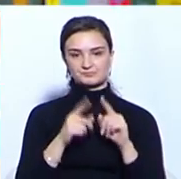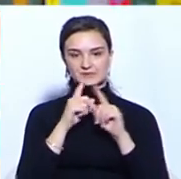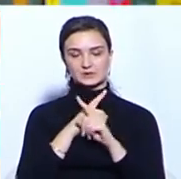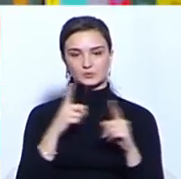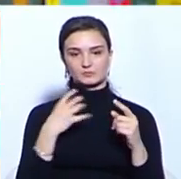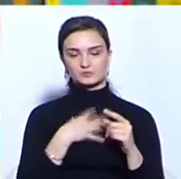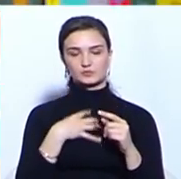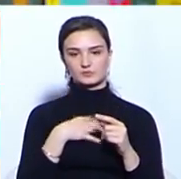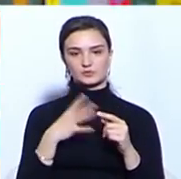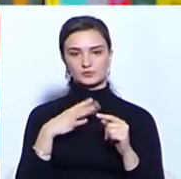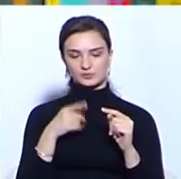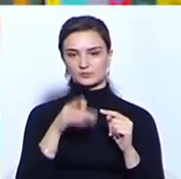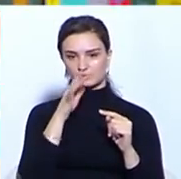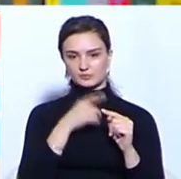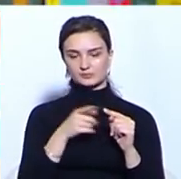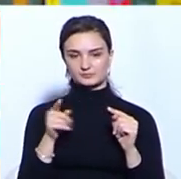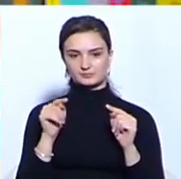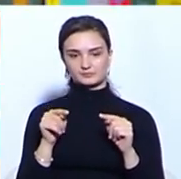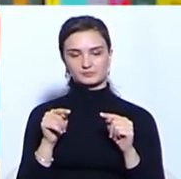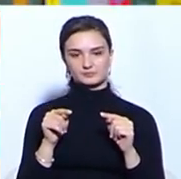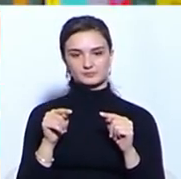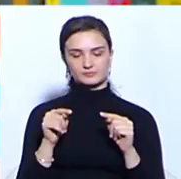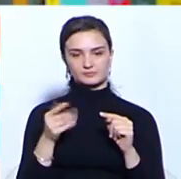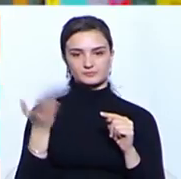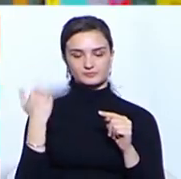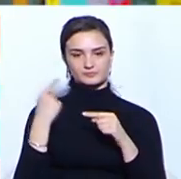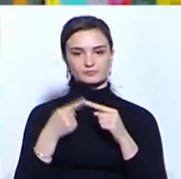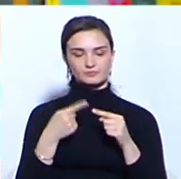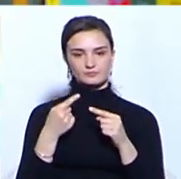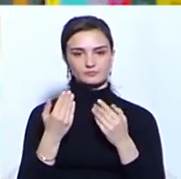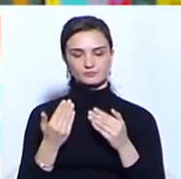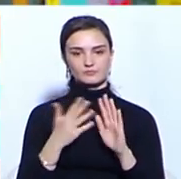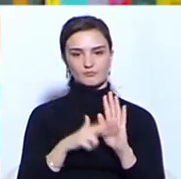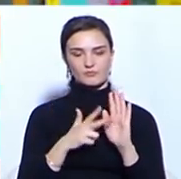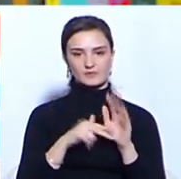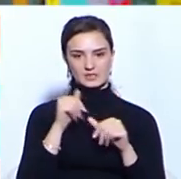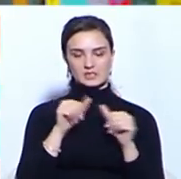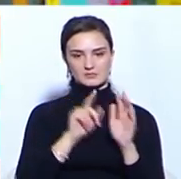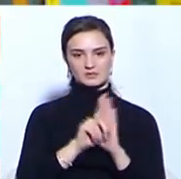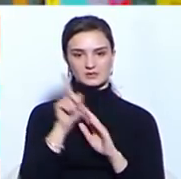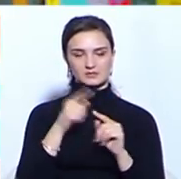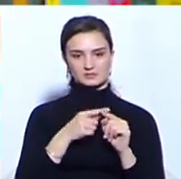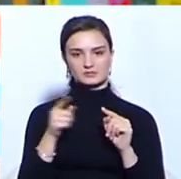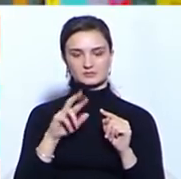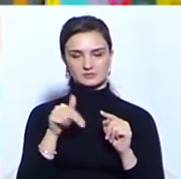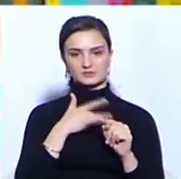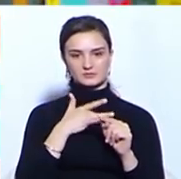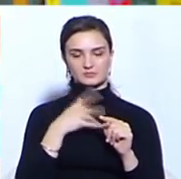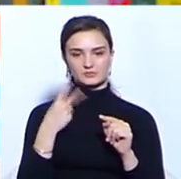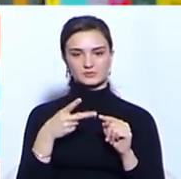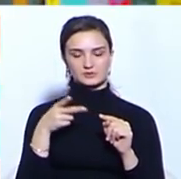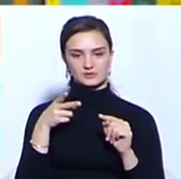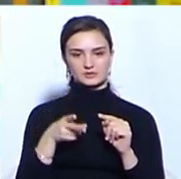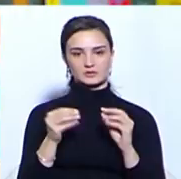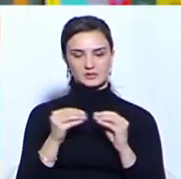განსაკუთრებით მნიშვნელოვანი იყო ამ პერიოდ ამ თვალსაზრისით წინა საუკუნის 80-იანი წლებიდან დაახლოებით 2010